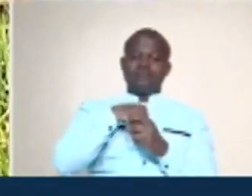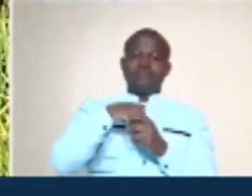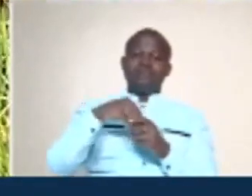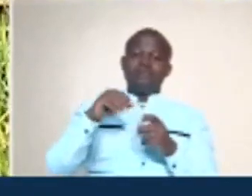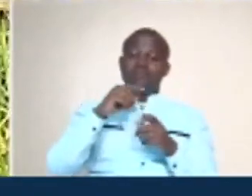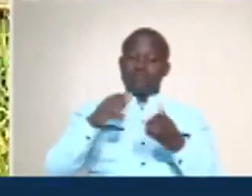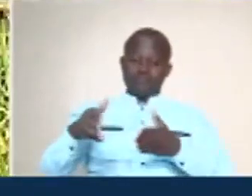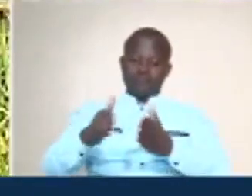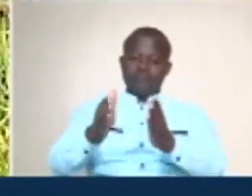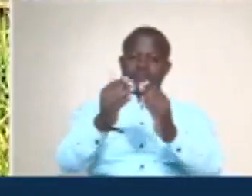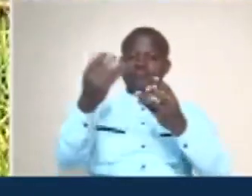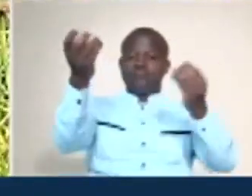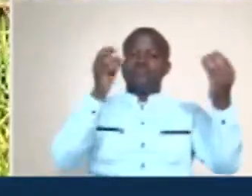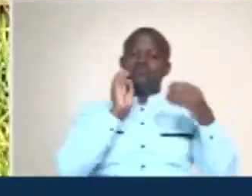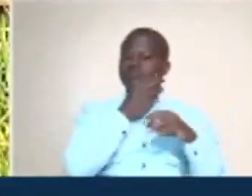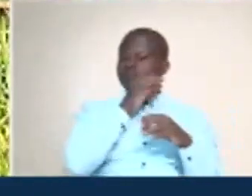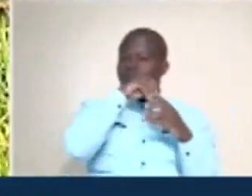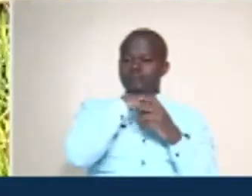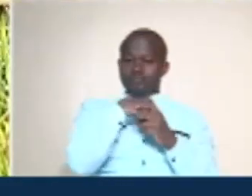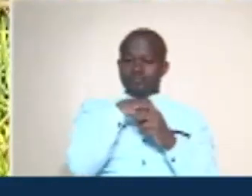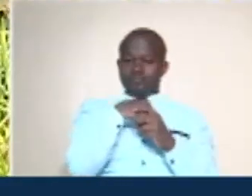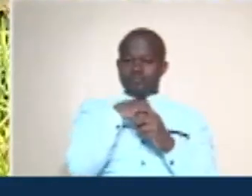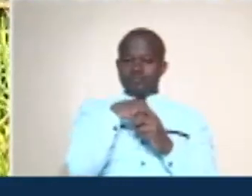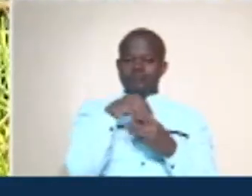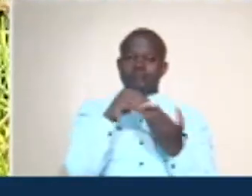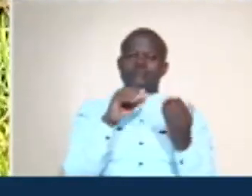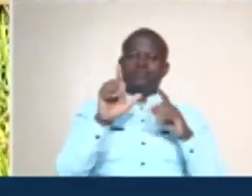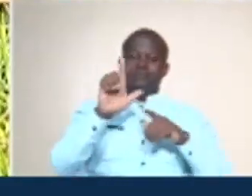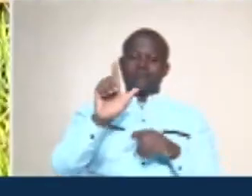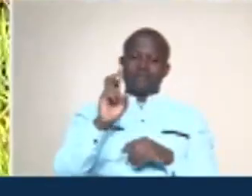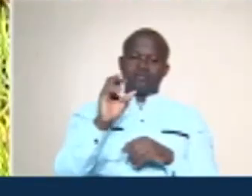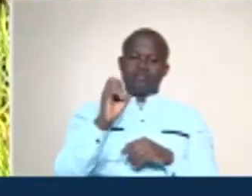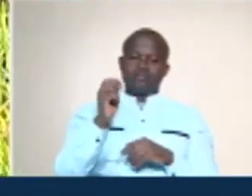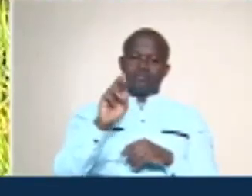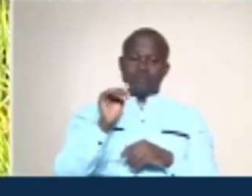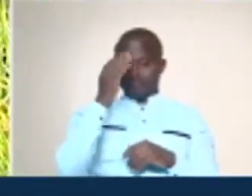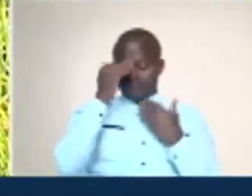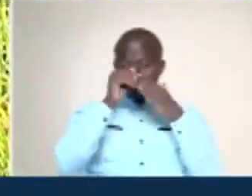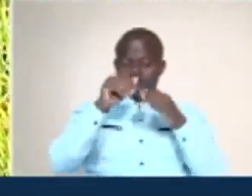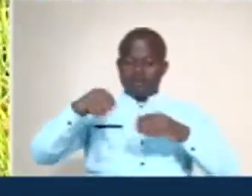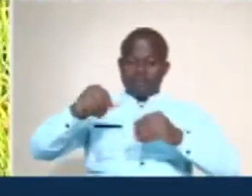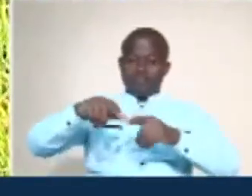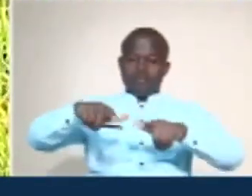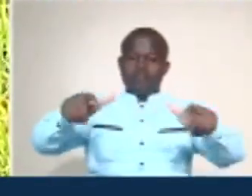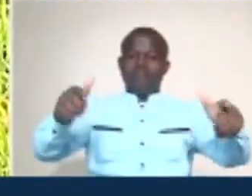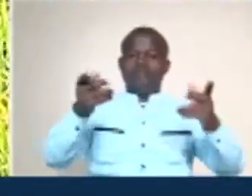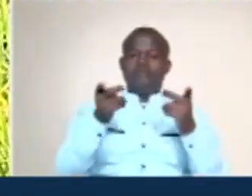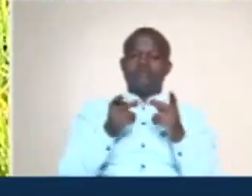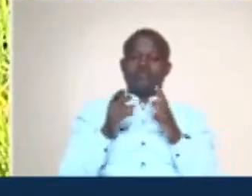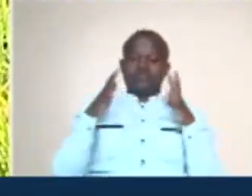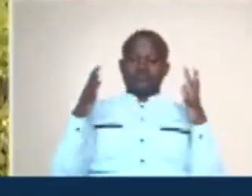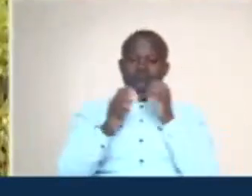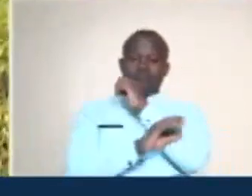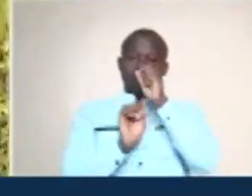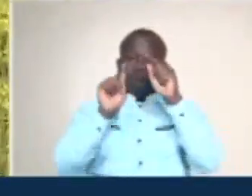migezi imigezi ijyana amazi muri Lake Victoria kuko imigezi yacu yose niho igice kinini cy'igihugu niho